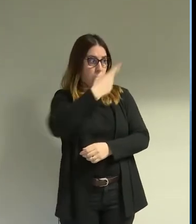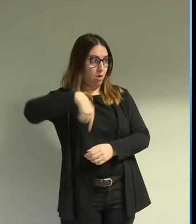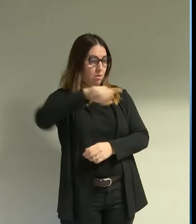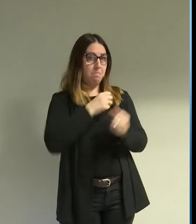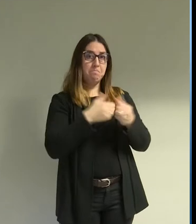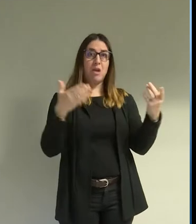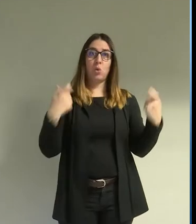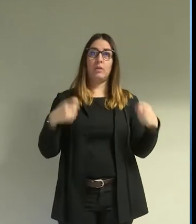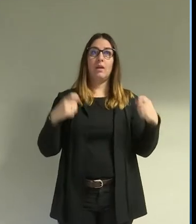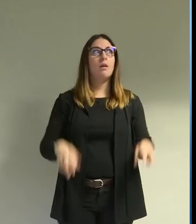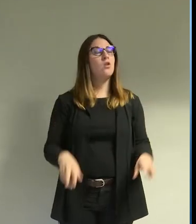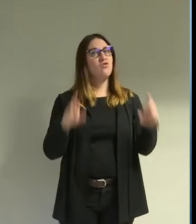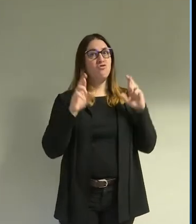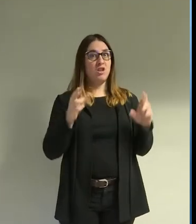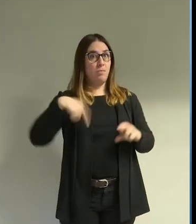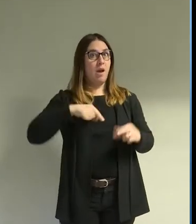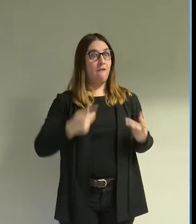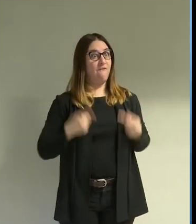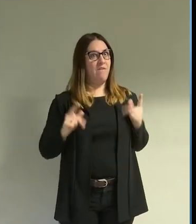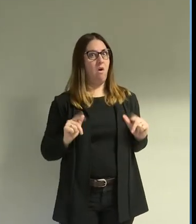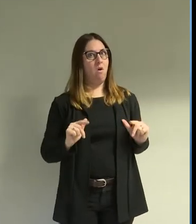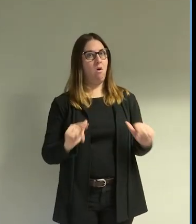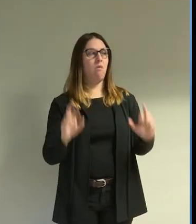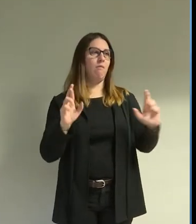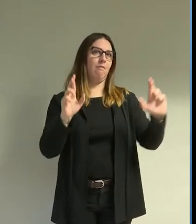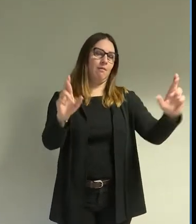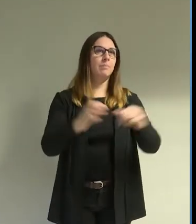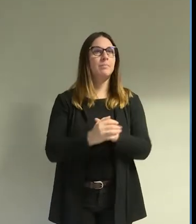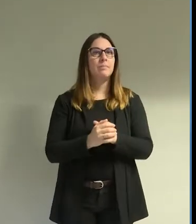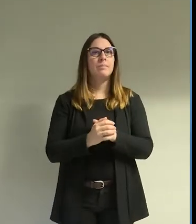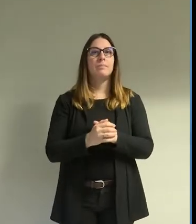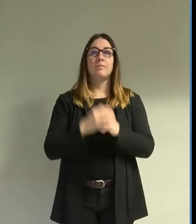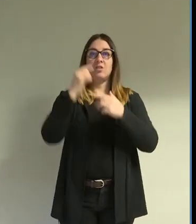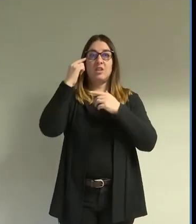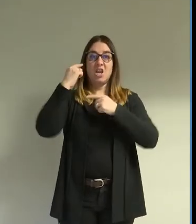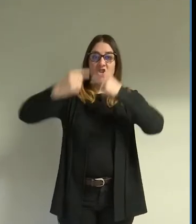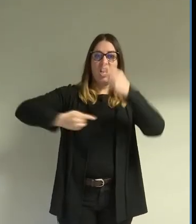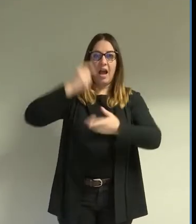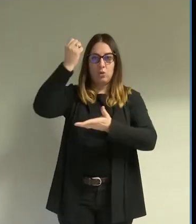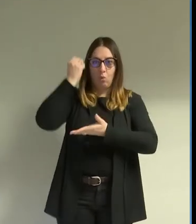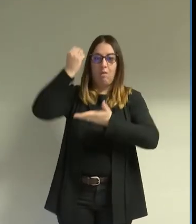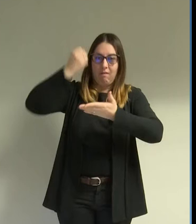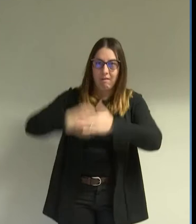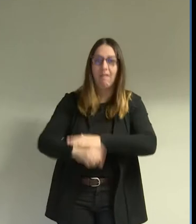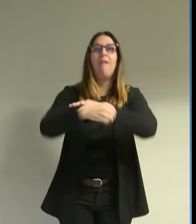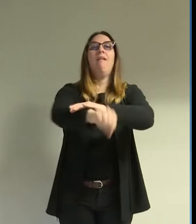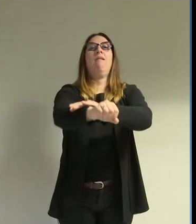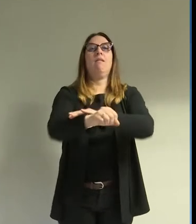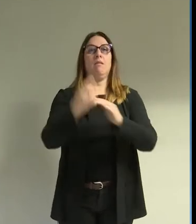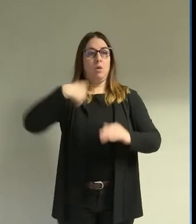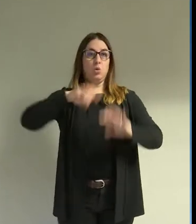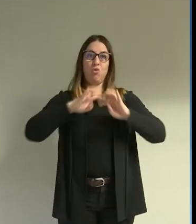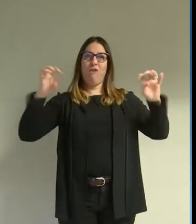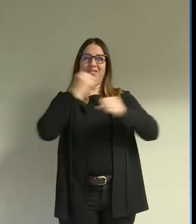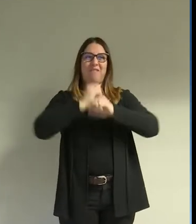le souhaite à tout le monde nous serons encore là 2047 une génération ne seront plus forcément dans cette assemblée mais